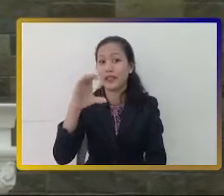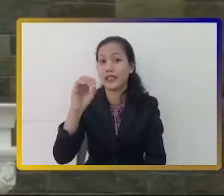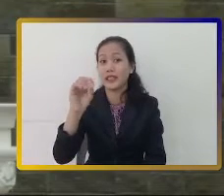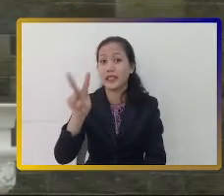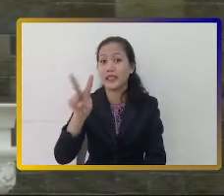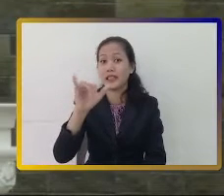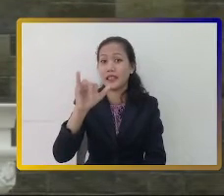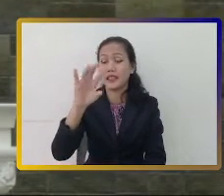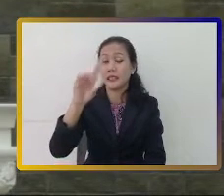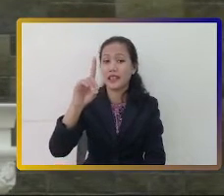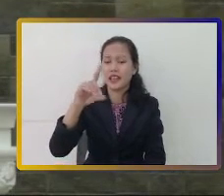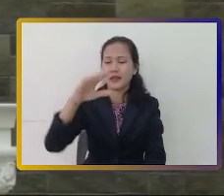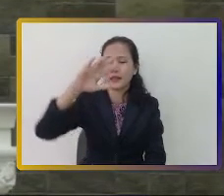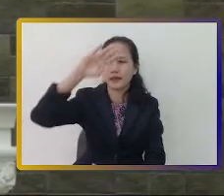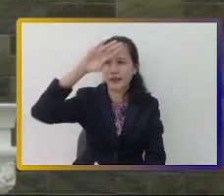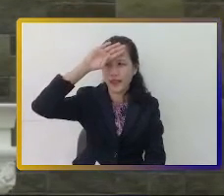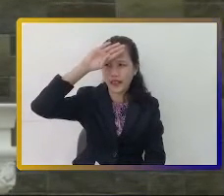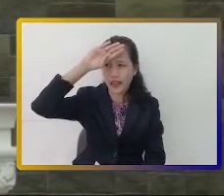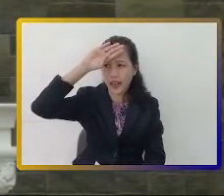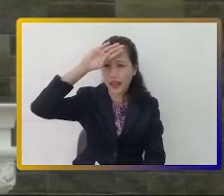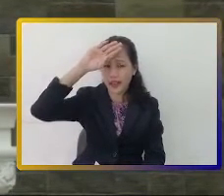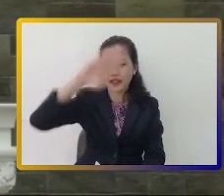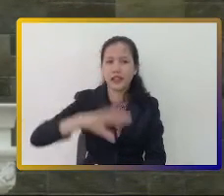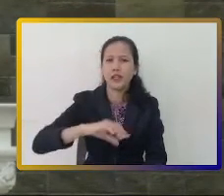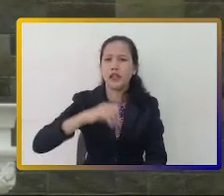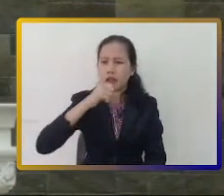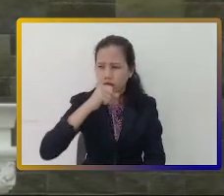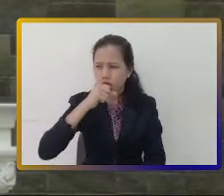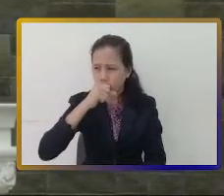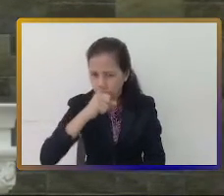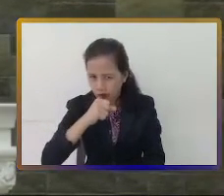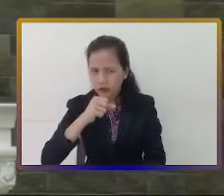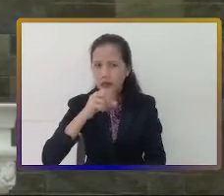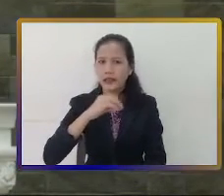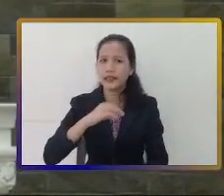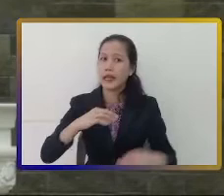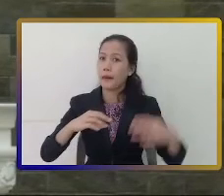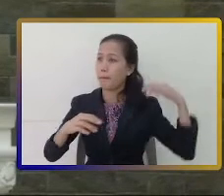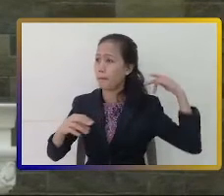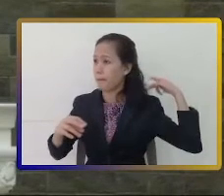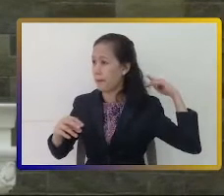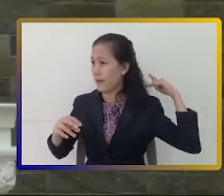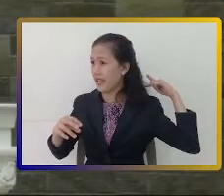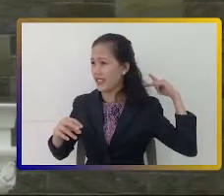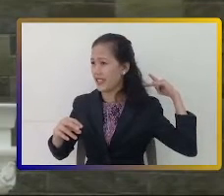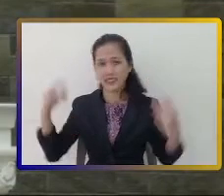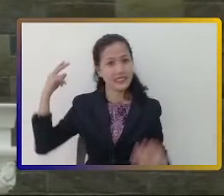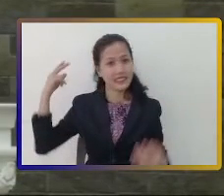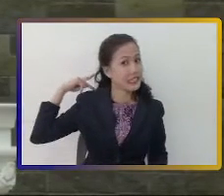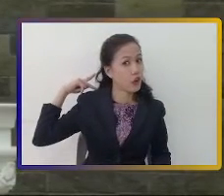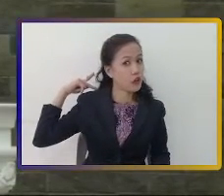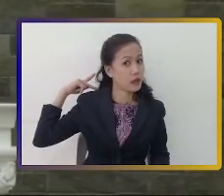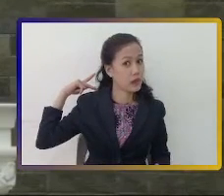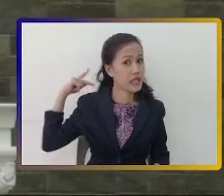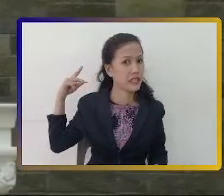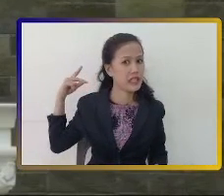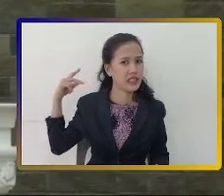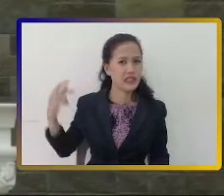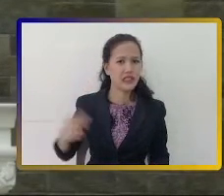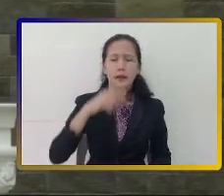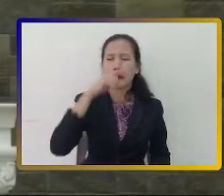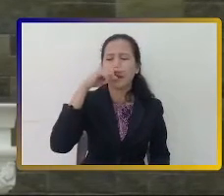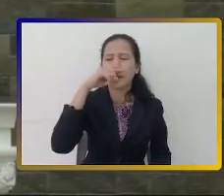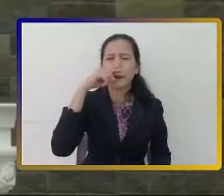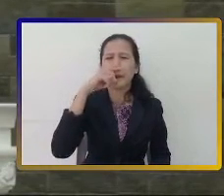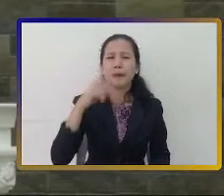Nilagnat, inubo, sumakit yung likod, sinipon. Kasi nagtrabaho po kami ng